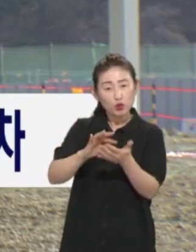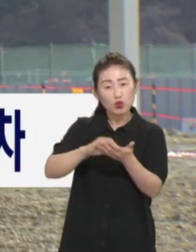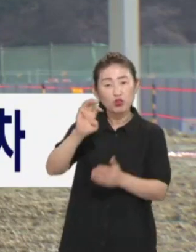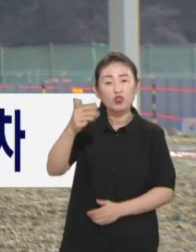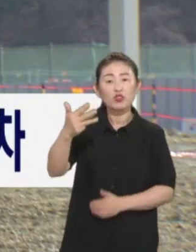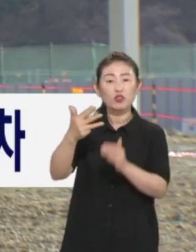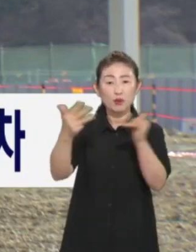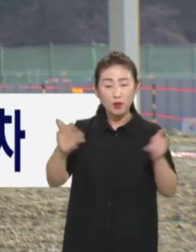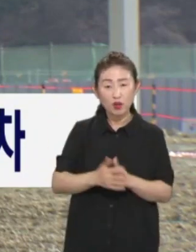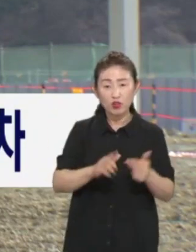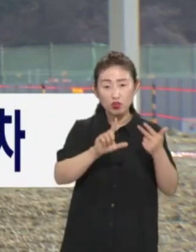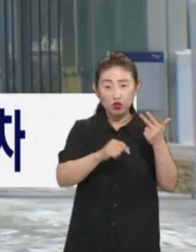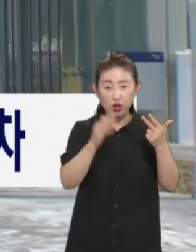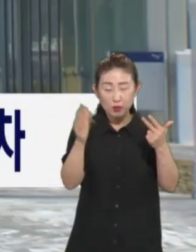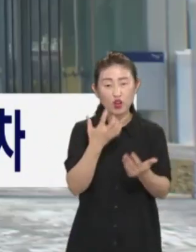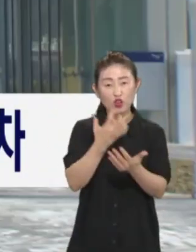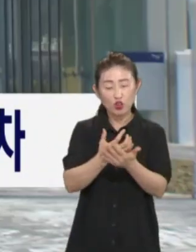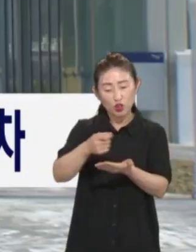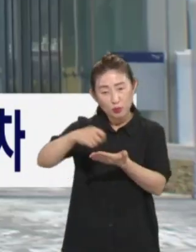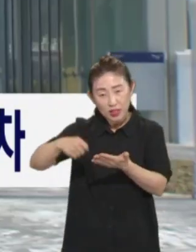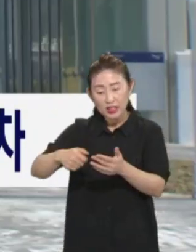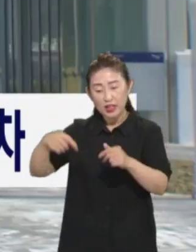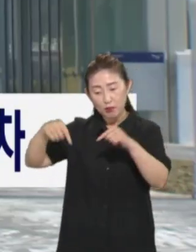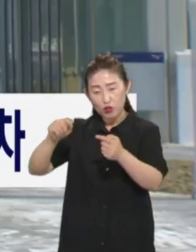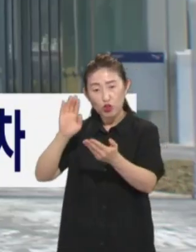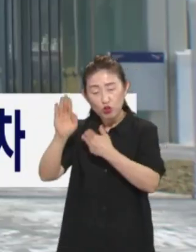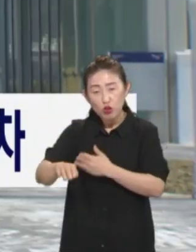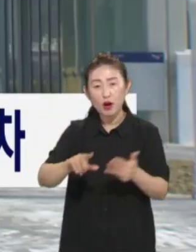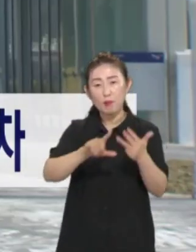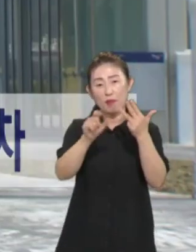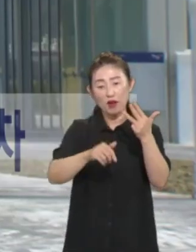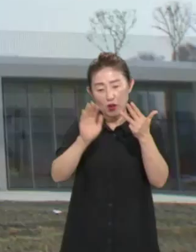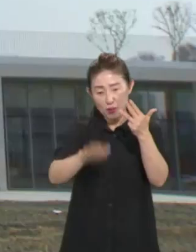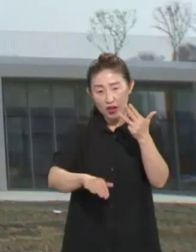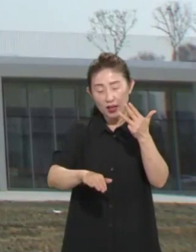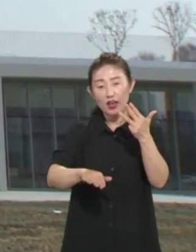38명으로 다음 달부터 서류와 필기, 면접 등을 거쳐 오는 8월